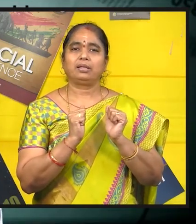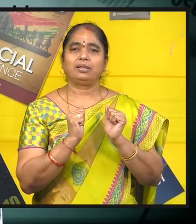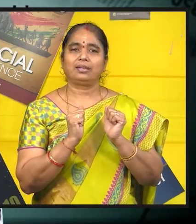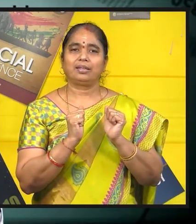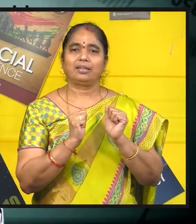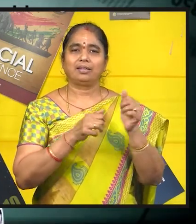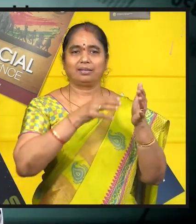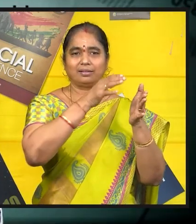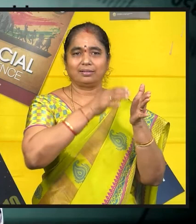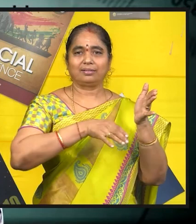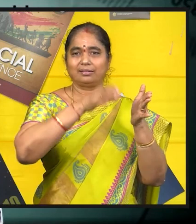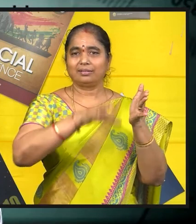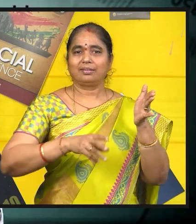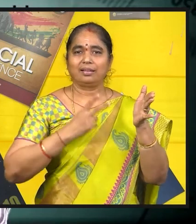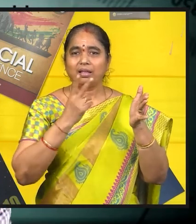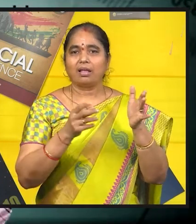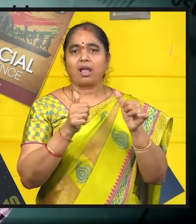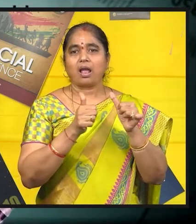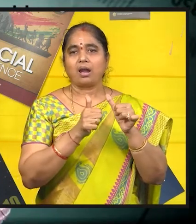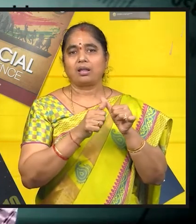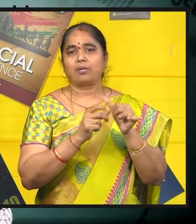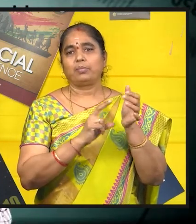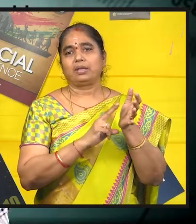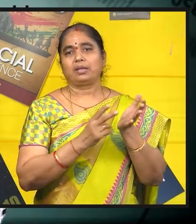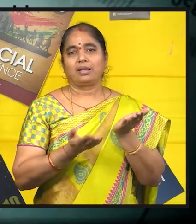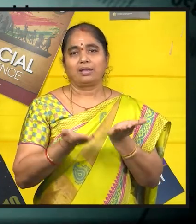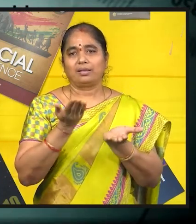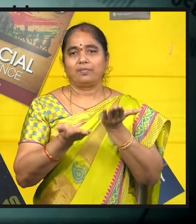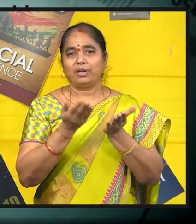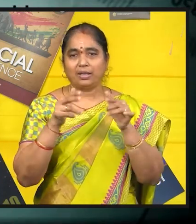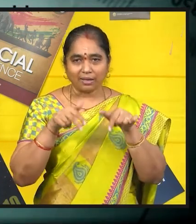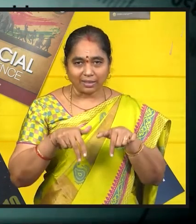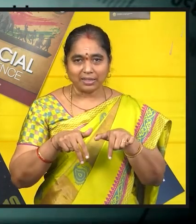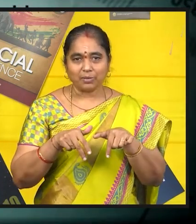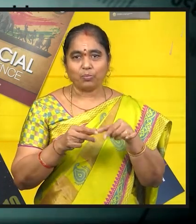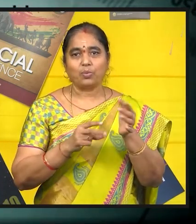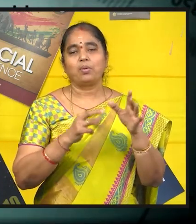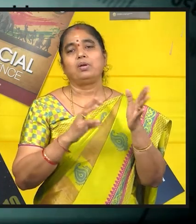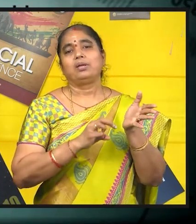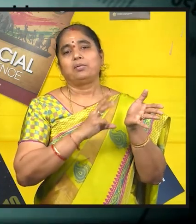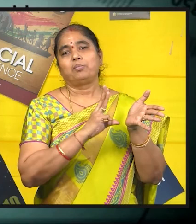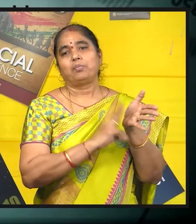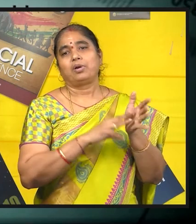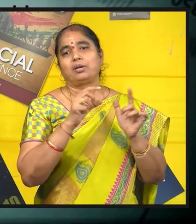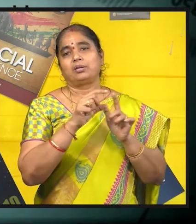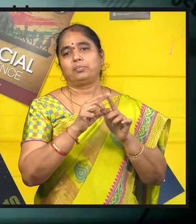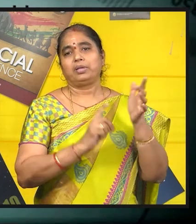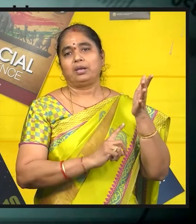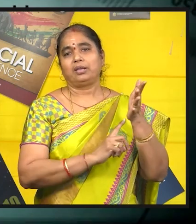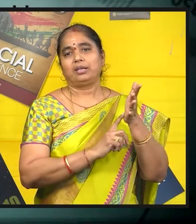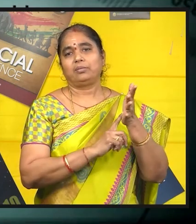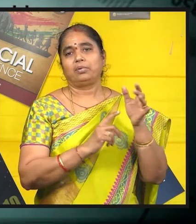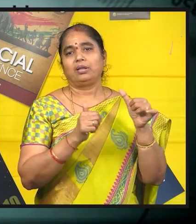கொண்டு வகைப்படுத்தப்பட்டதுன்னு சொல்லி பார்த்தீங்கன்னு சொன்னால் அணு நிறையை. ஆனால் நவீன ஆவர்த்தன அட்டவணையில் அணு எண்ணை